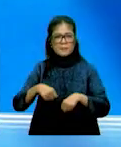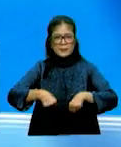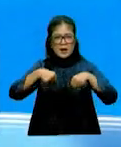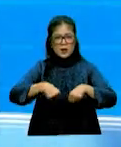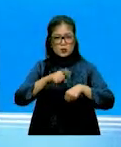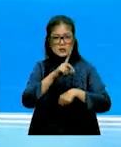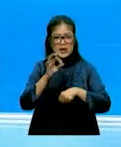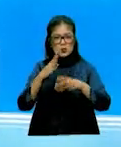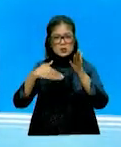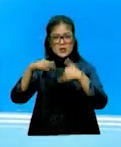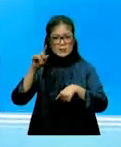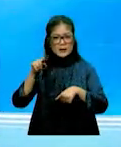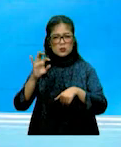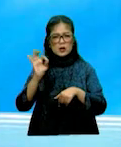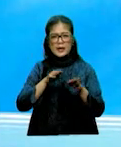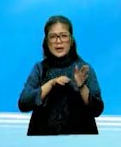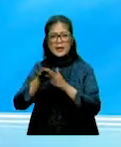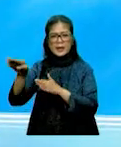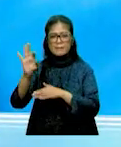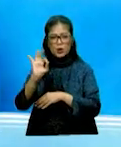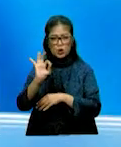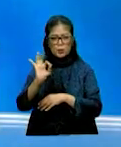bansos yang belum disalurkan ikut hangus terbakar.